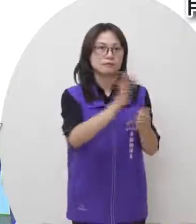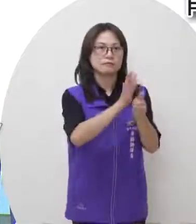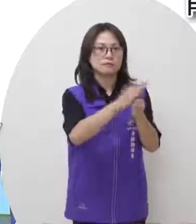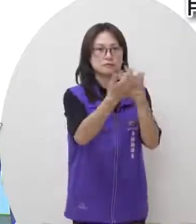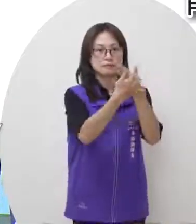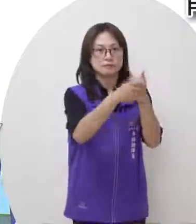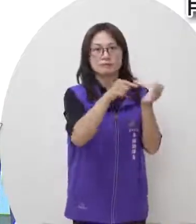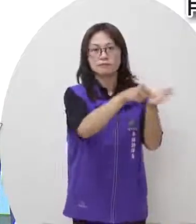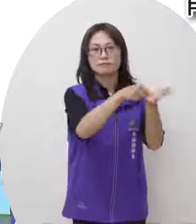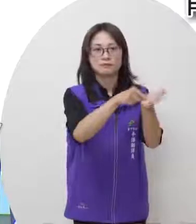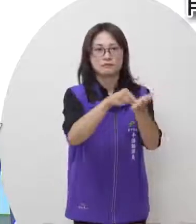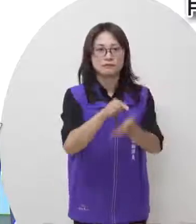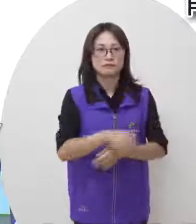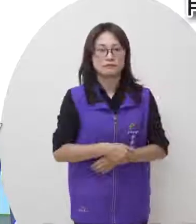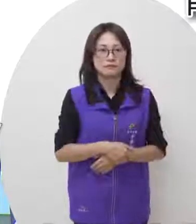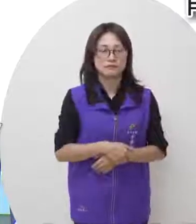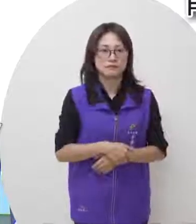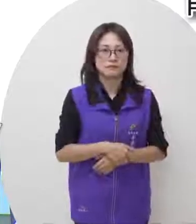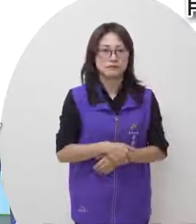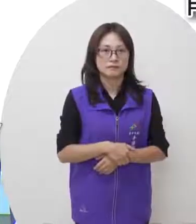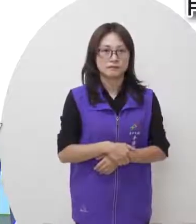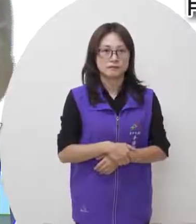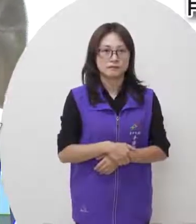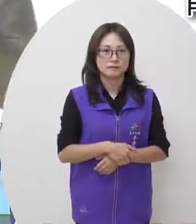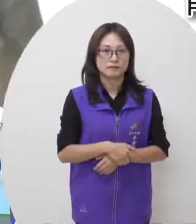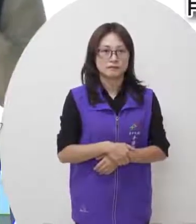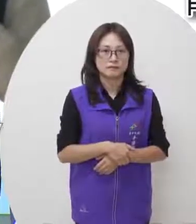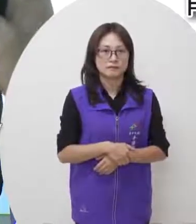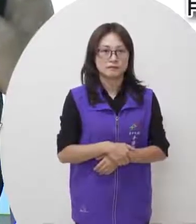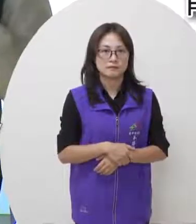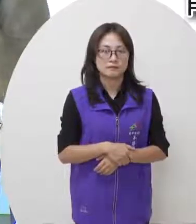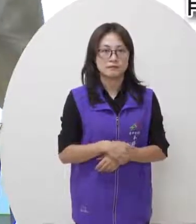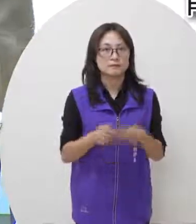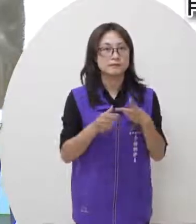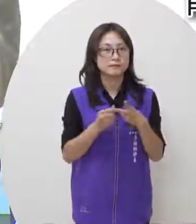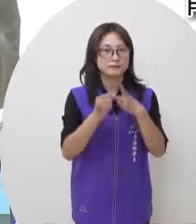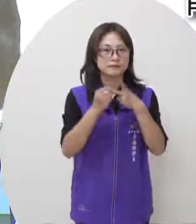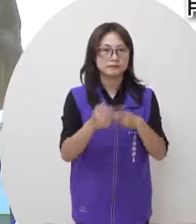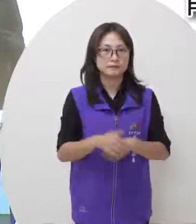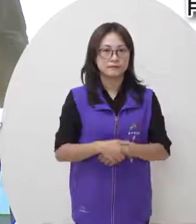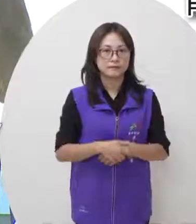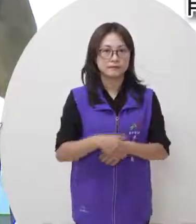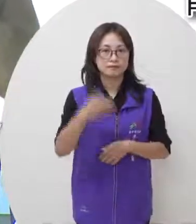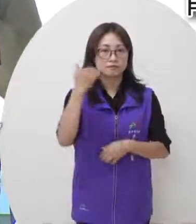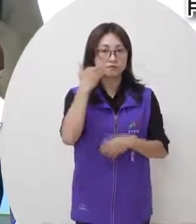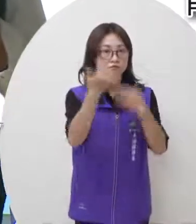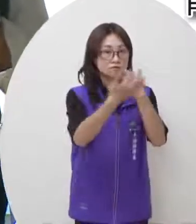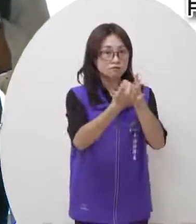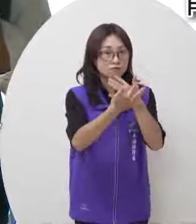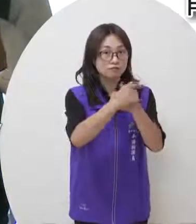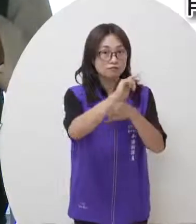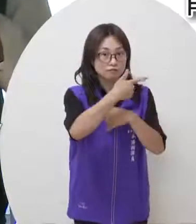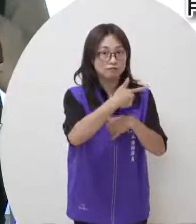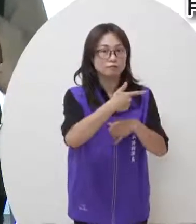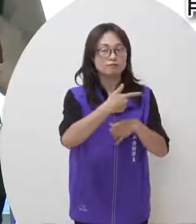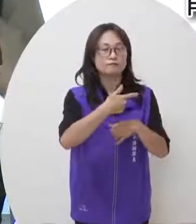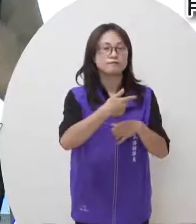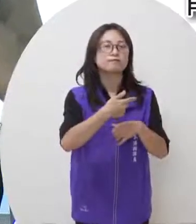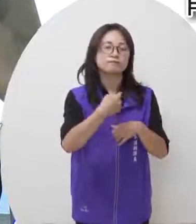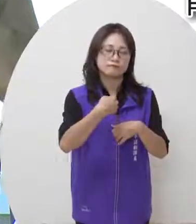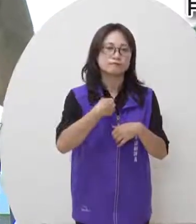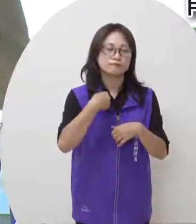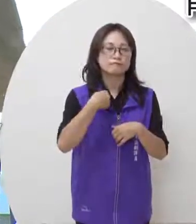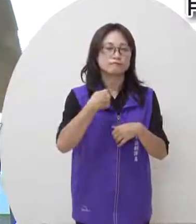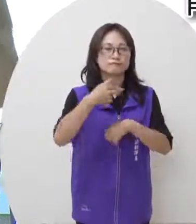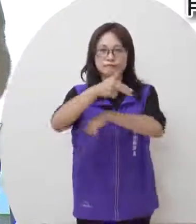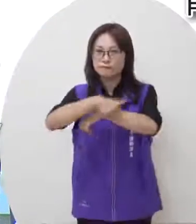跟各个学校合作，所以学生就会很方便。第二个，可能针对非学生的部分，我们就开始规划，比如说区公